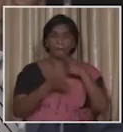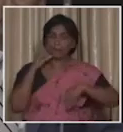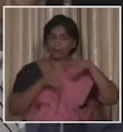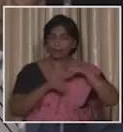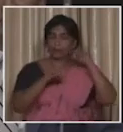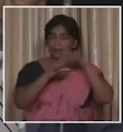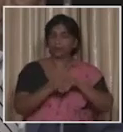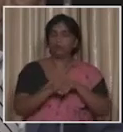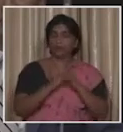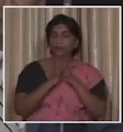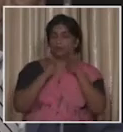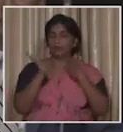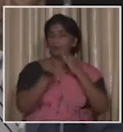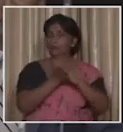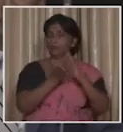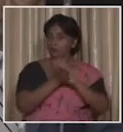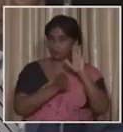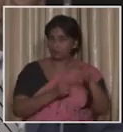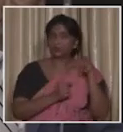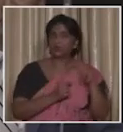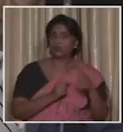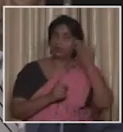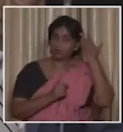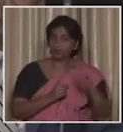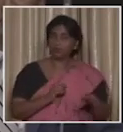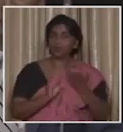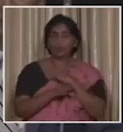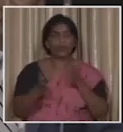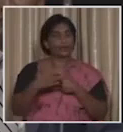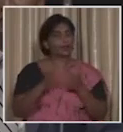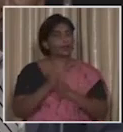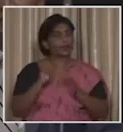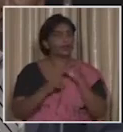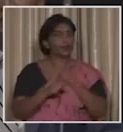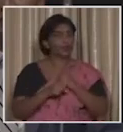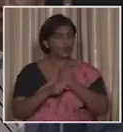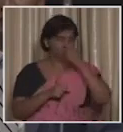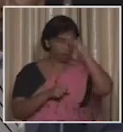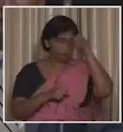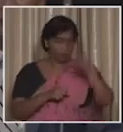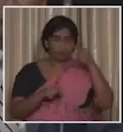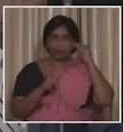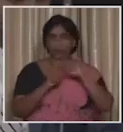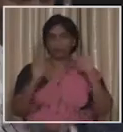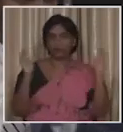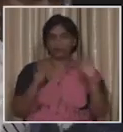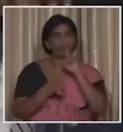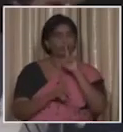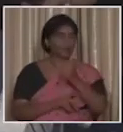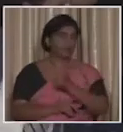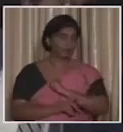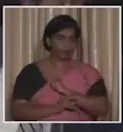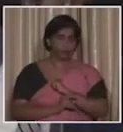බල ප්‍රදේශයේ අනුූපමය මෙහෙවරක් සිදු කරන ලද අභාව ප්‍රාප්ත හිටපු කැබිනට් අමාත්‍ය ගුණරත්න වීරකෝන් මැතිතුමන් පිළිබඳව වචන කිහිපයක් ප්‍රකාශ කරන්න